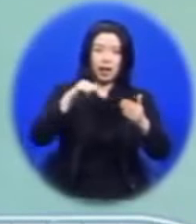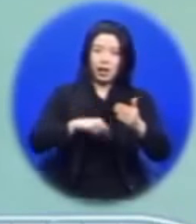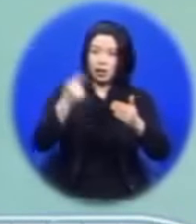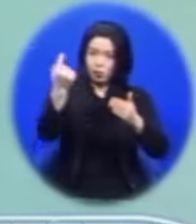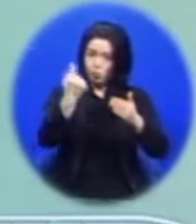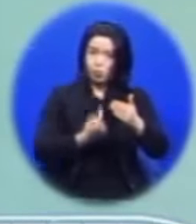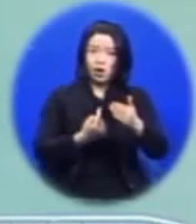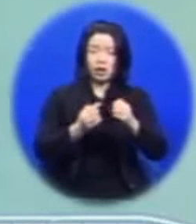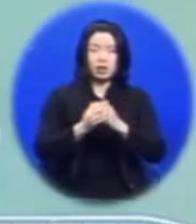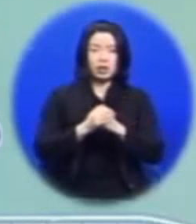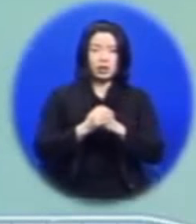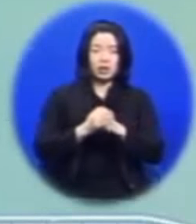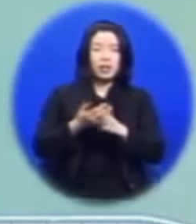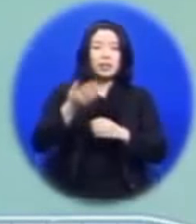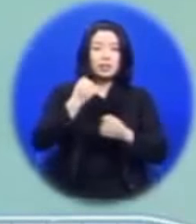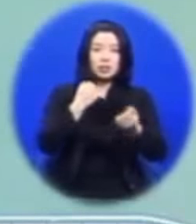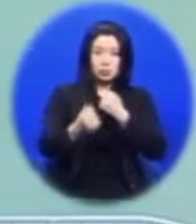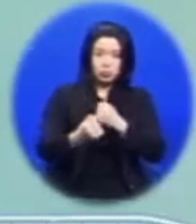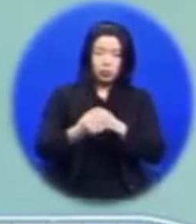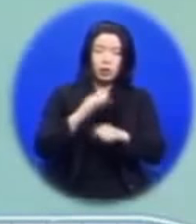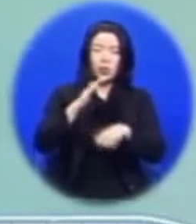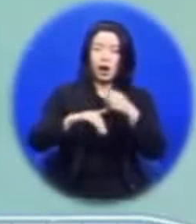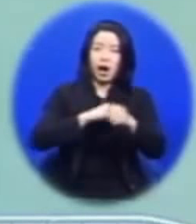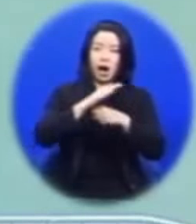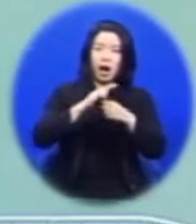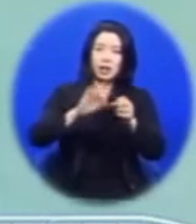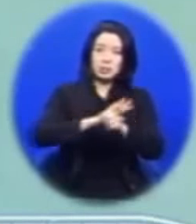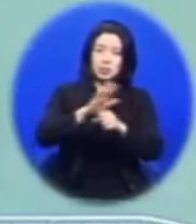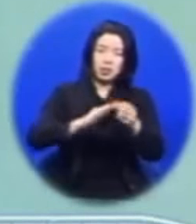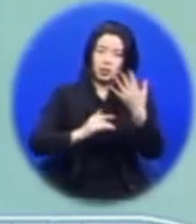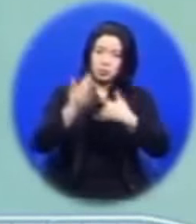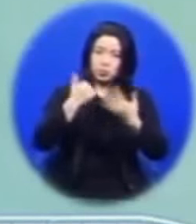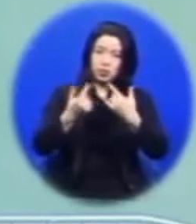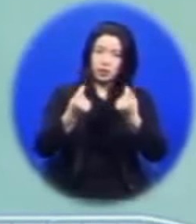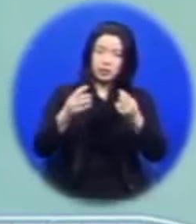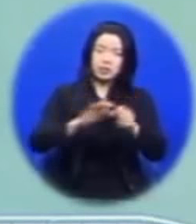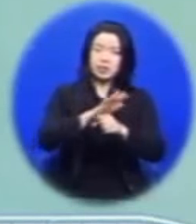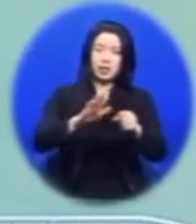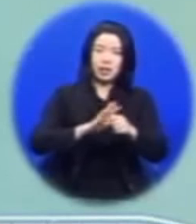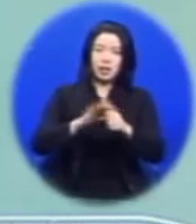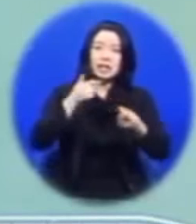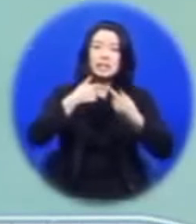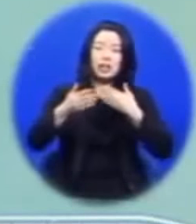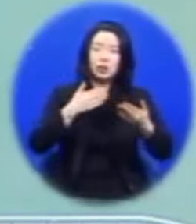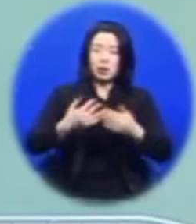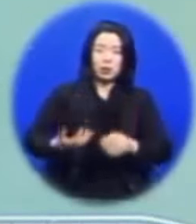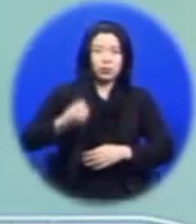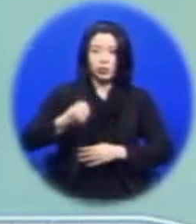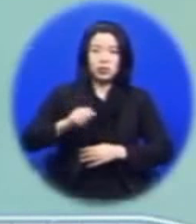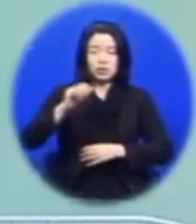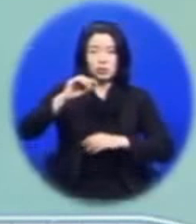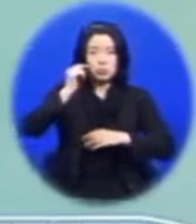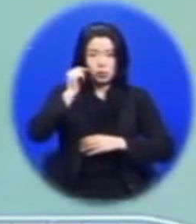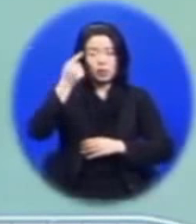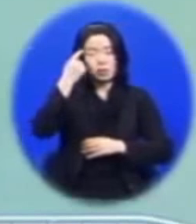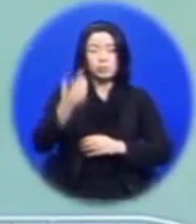오셨어요 그런데도 어떻게 하나님의 사랑 불같은 하나님의 사랑을 경험하고 누리지